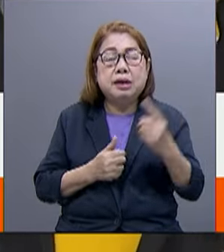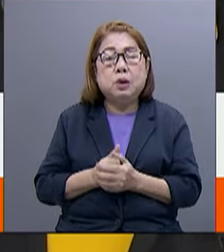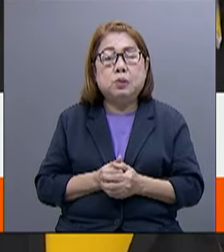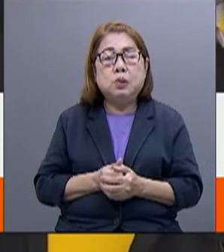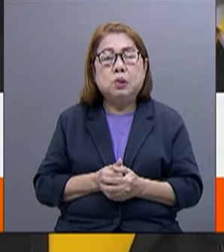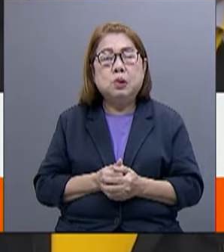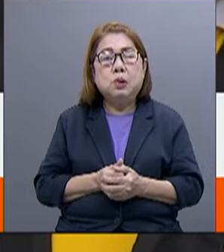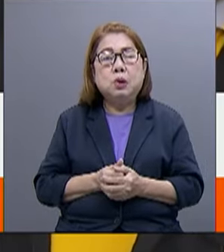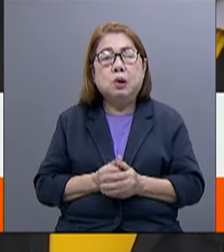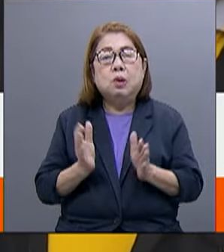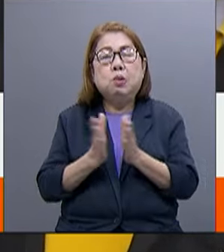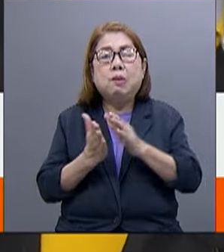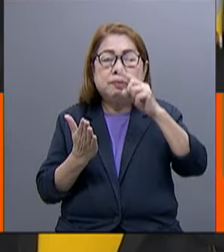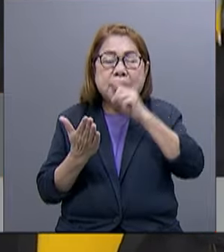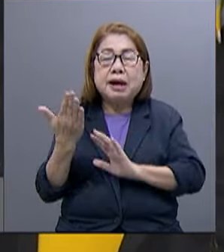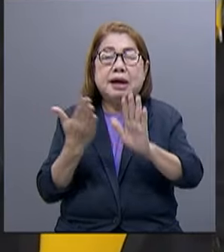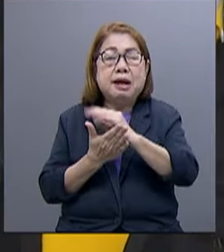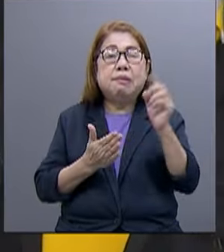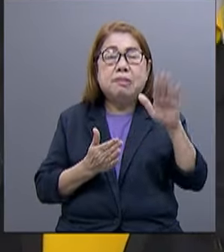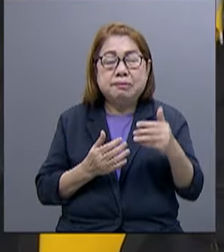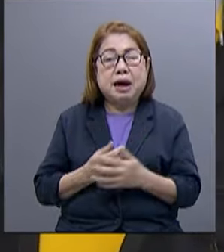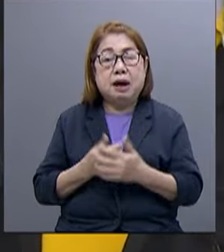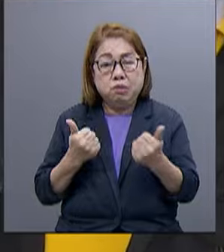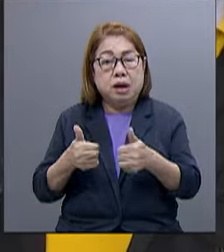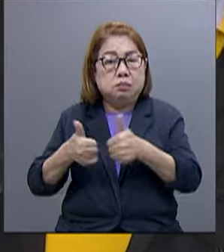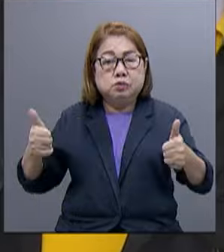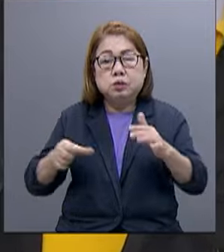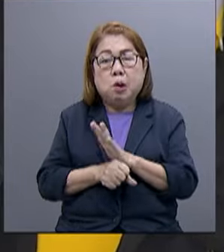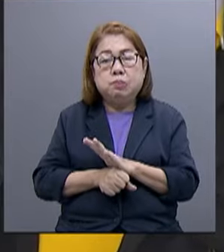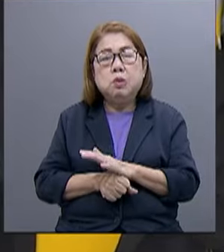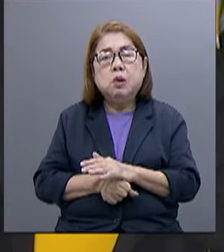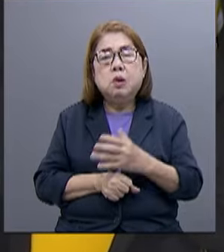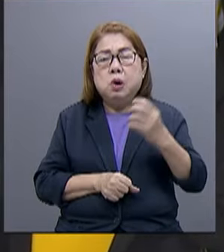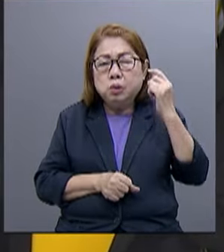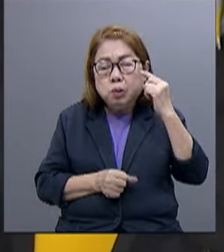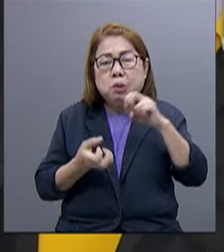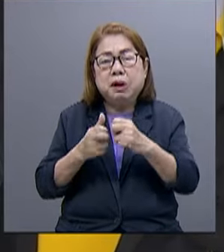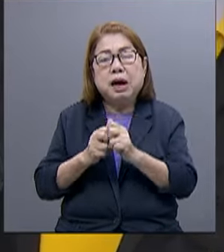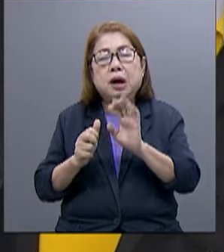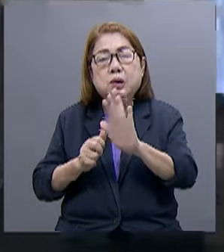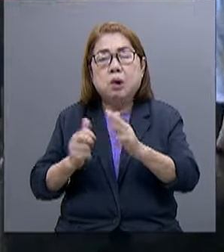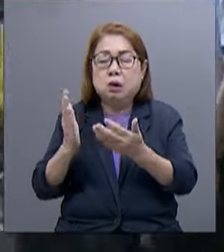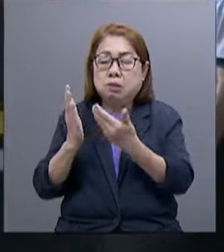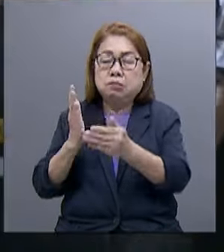กท่านมาในวันนี้เนี่ยเห็นถึงความสำคัญของปัญหาของพี่น้องชาวอุบลครบทุกมิติ